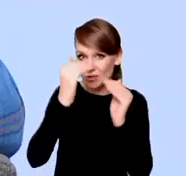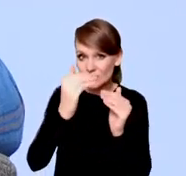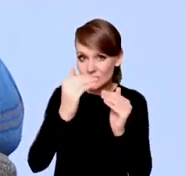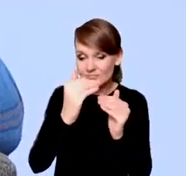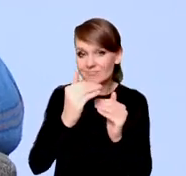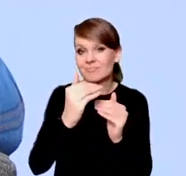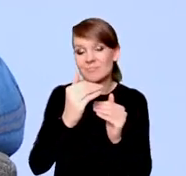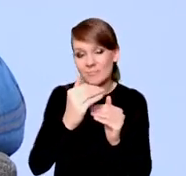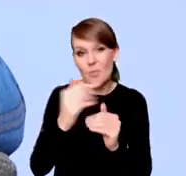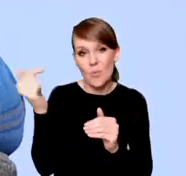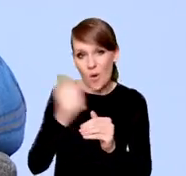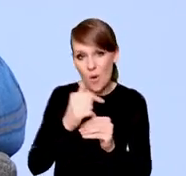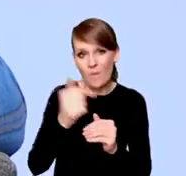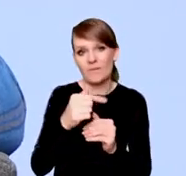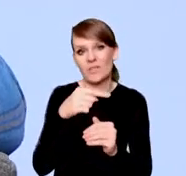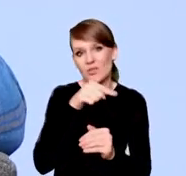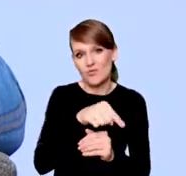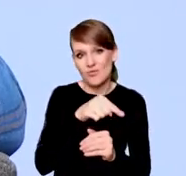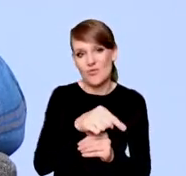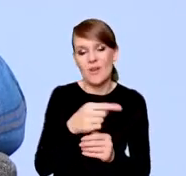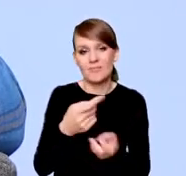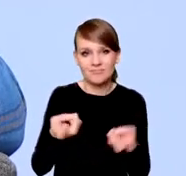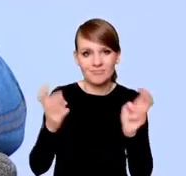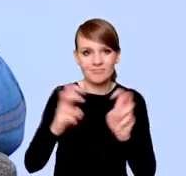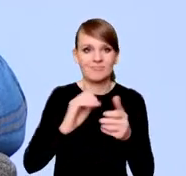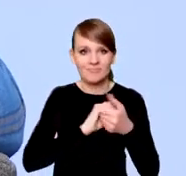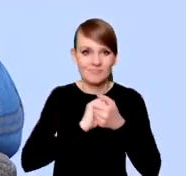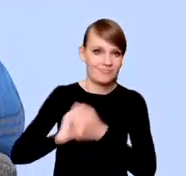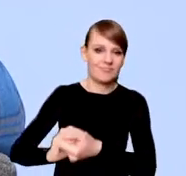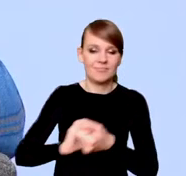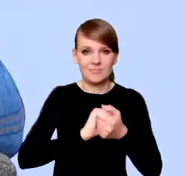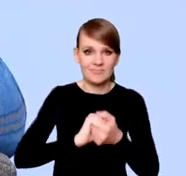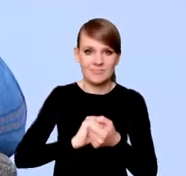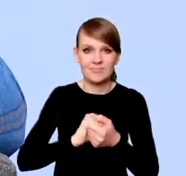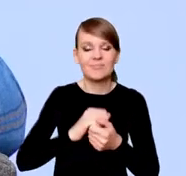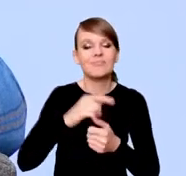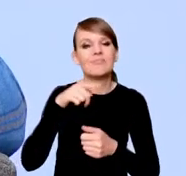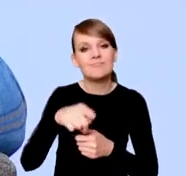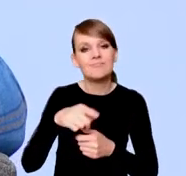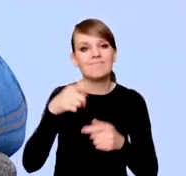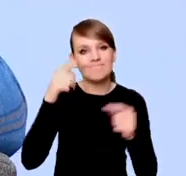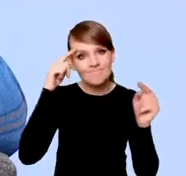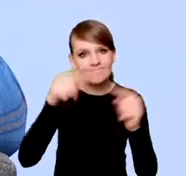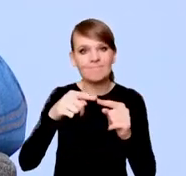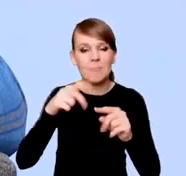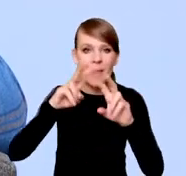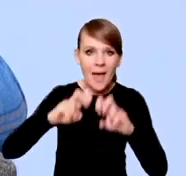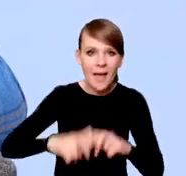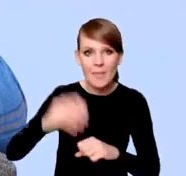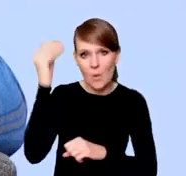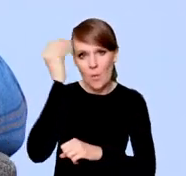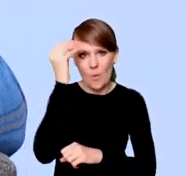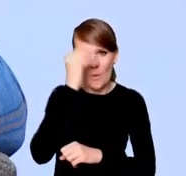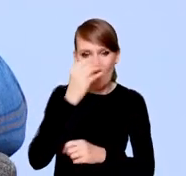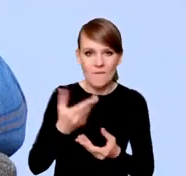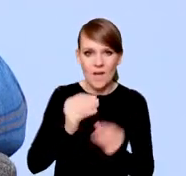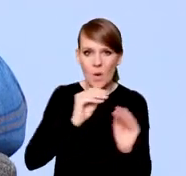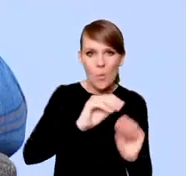tą wspólnotowość do prowadzenia i badań naukowych i do kształtowania